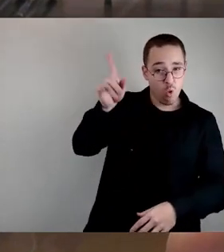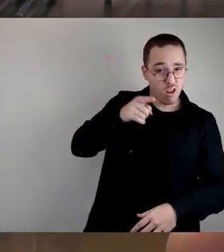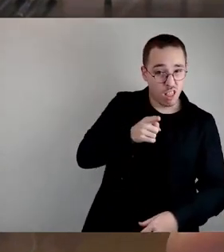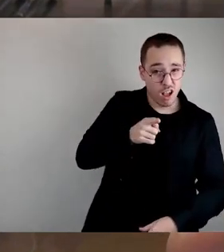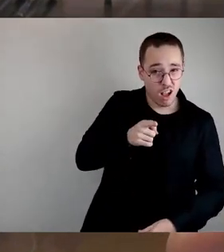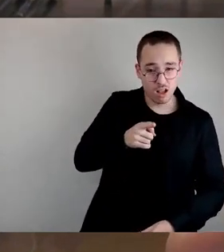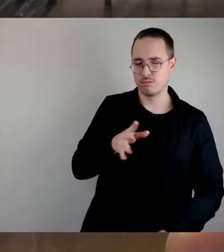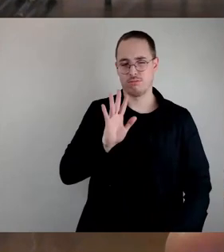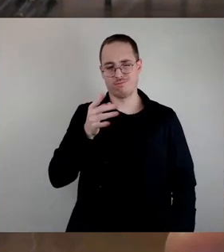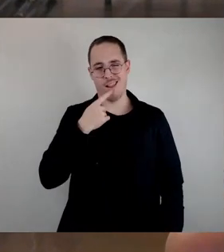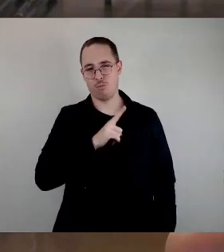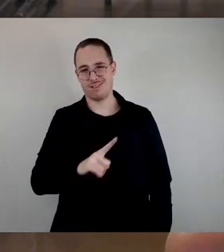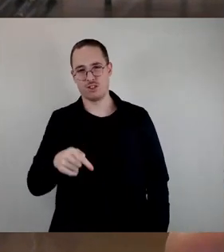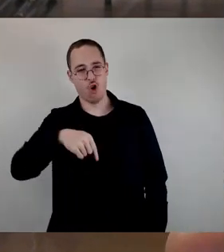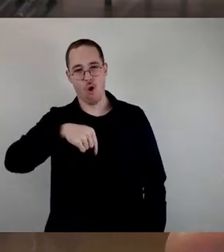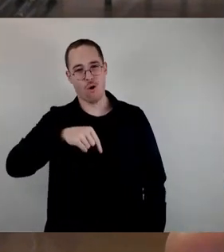Aber